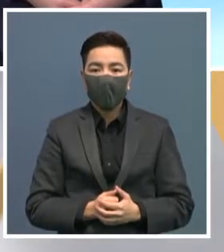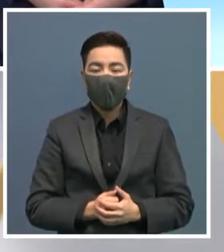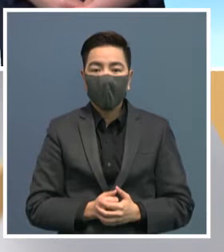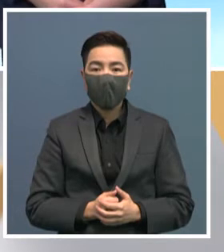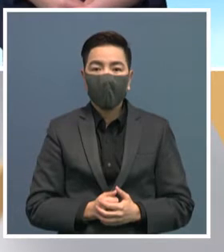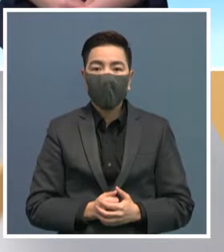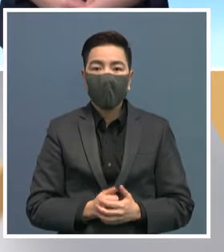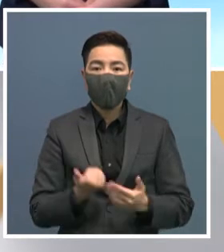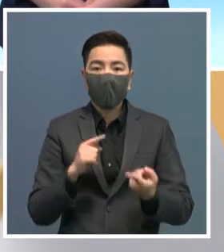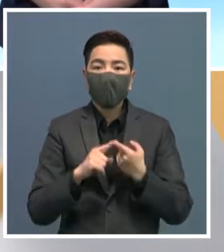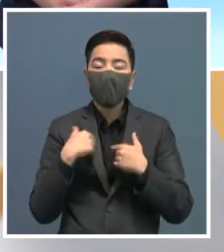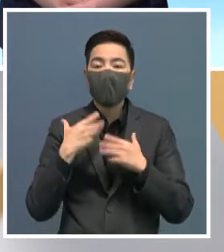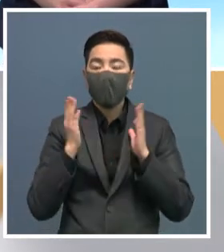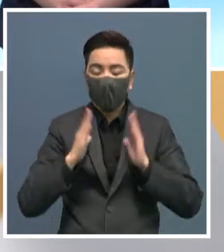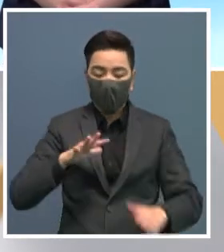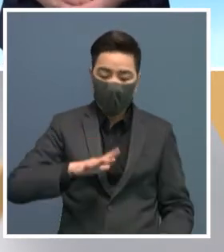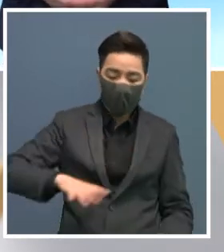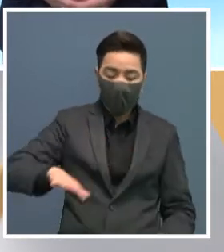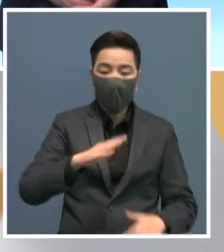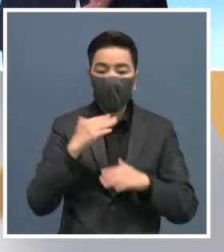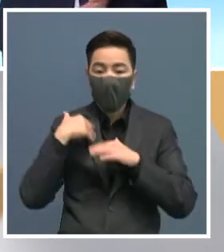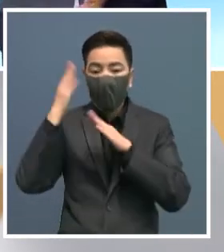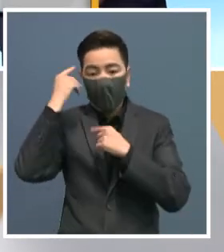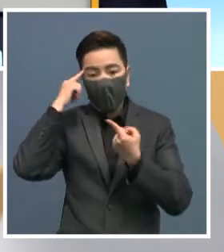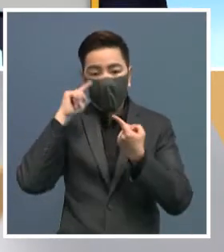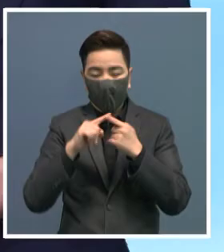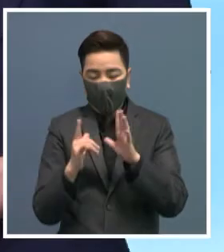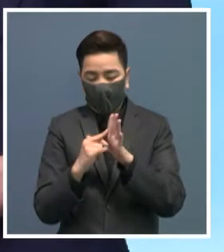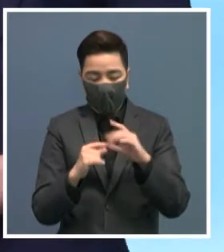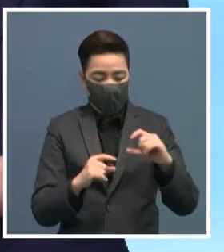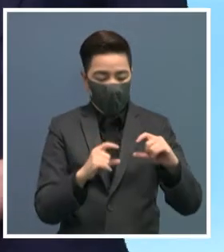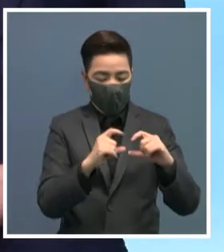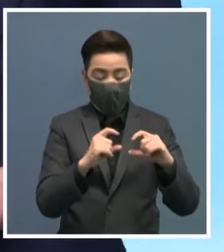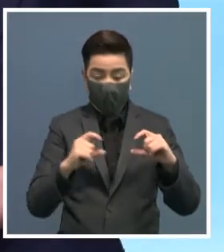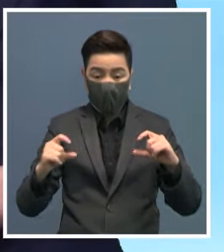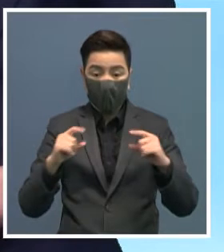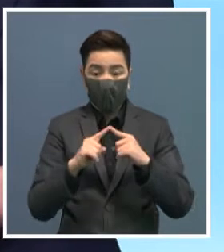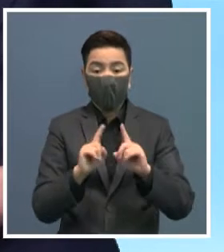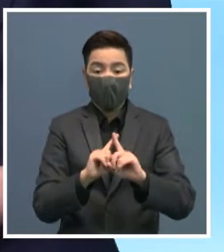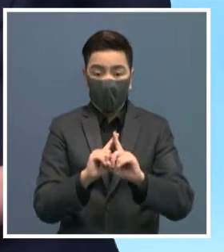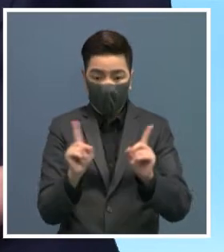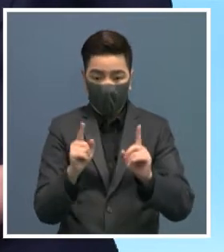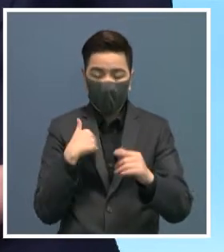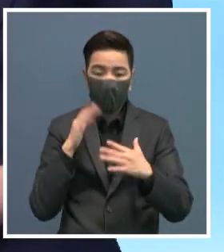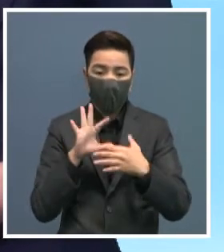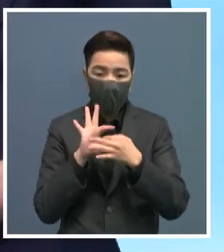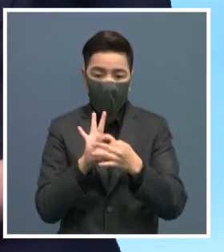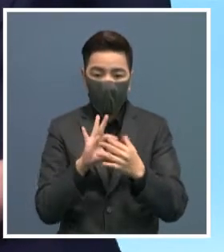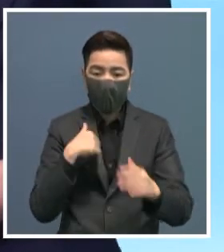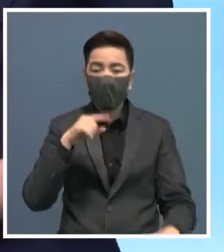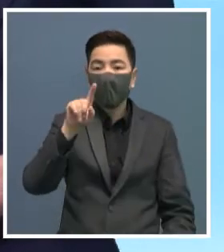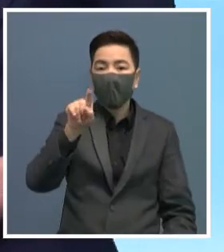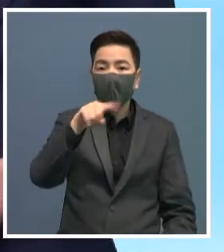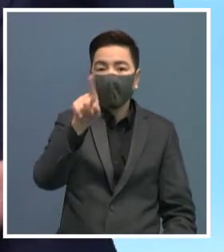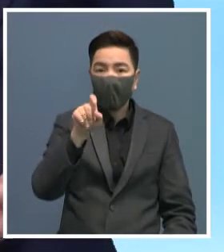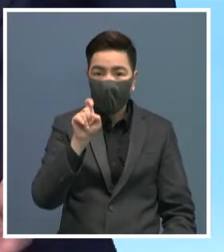เขาเรียกว่าเป็นความหวังของมวลมนุษยชาติจริงๆค่ะสำหรับวัคซีนคอวี 19แต่ก็ยังคงมีข้อกังวลและคำถาม